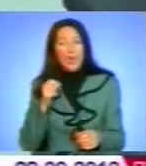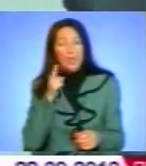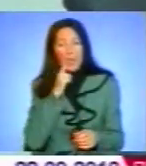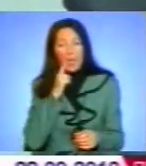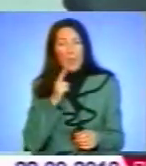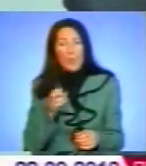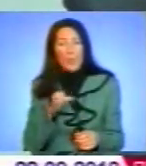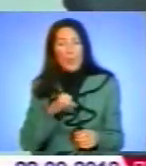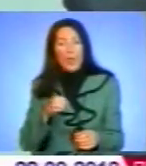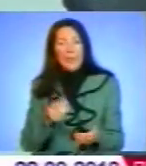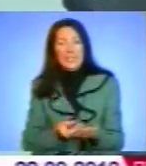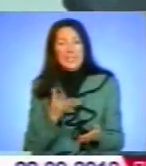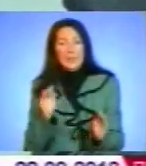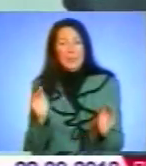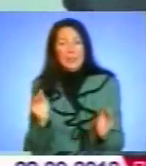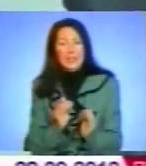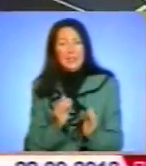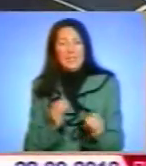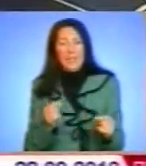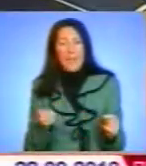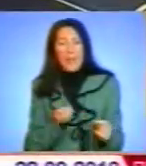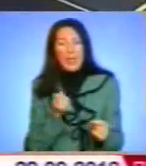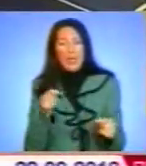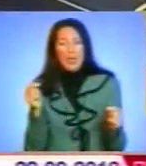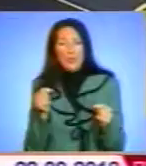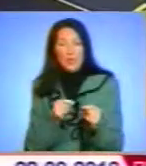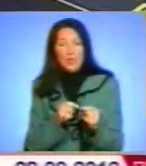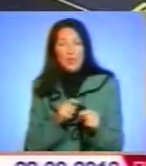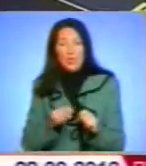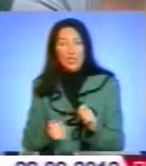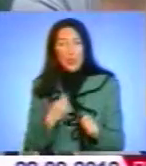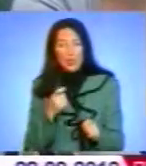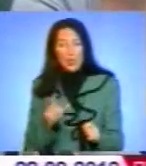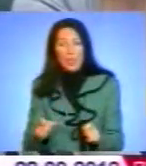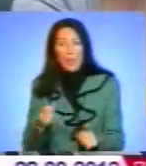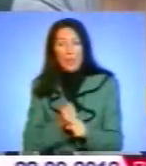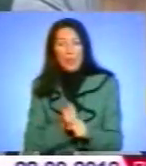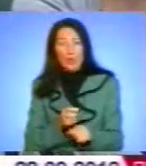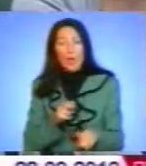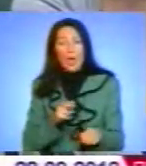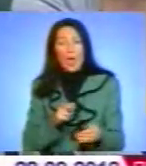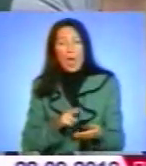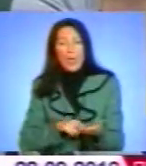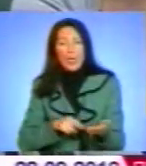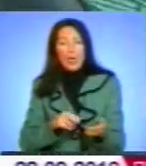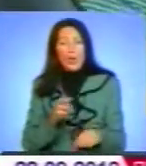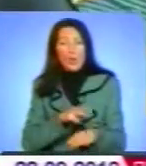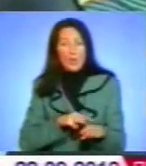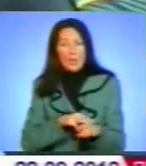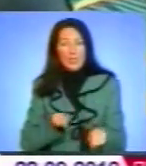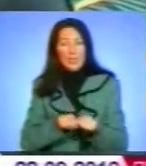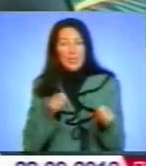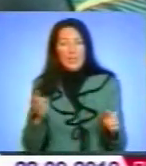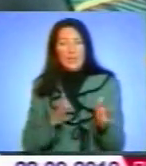нижче мінімально встановлених. З порушниками працює податкова міліція. Наразі відкрили 9 кримінальних